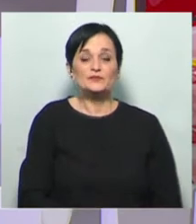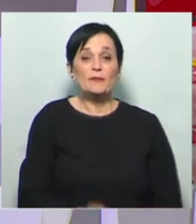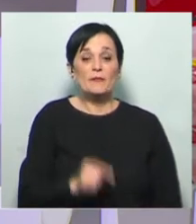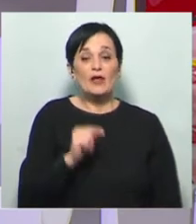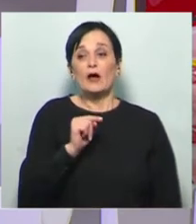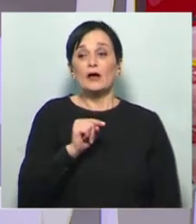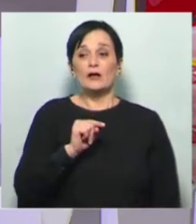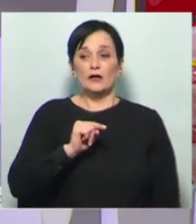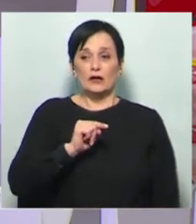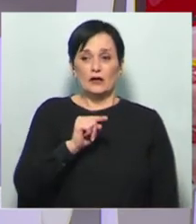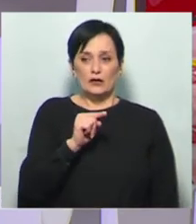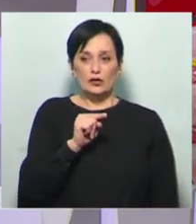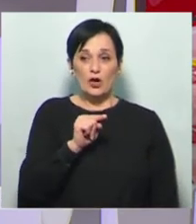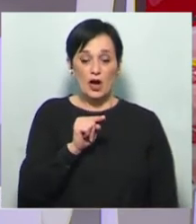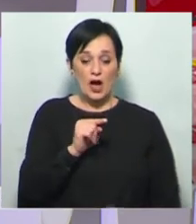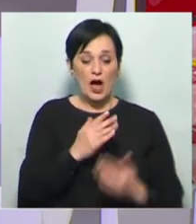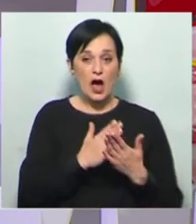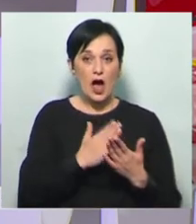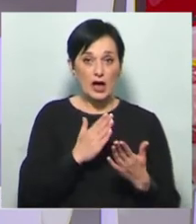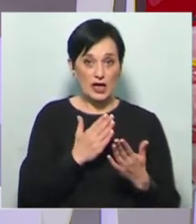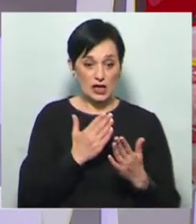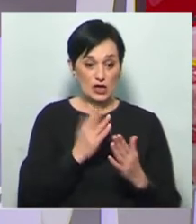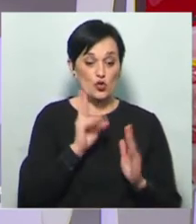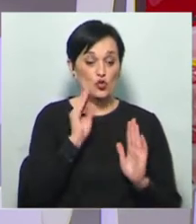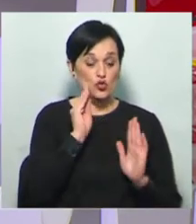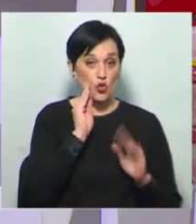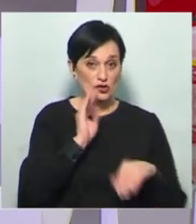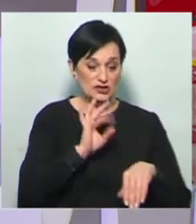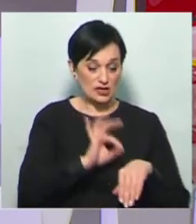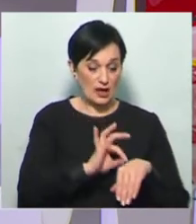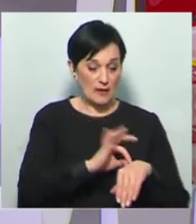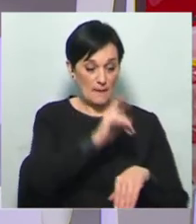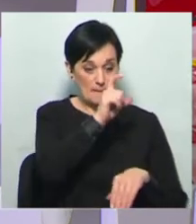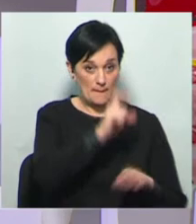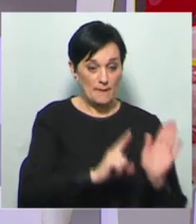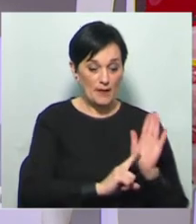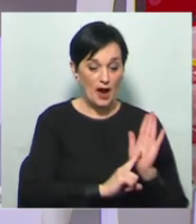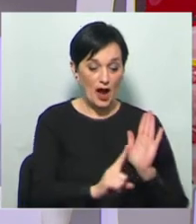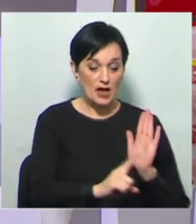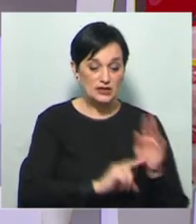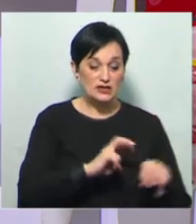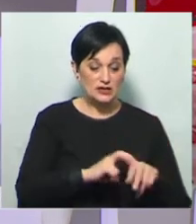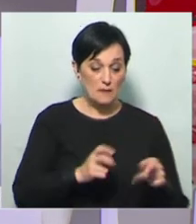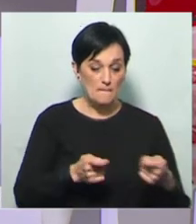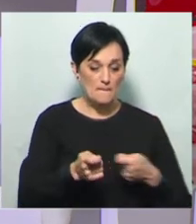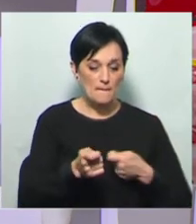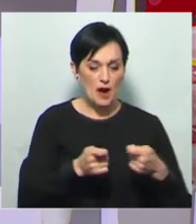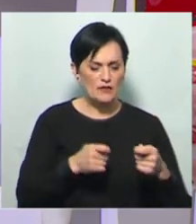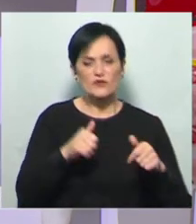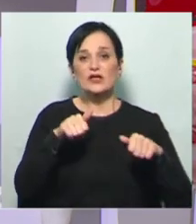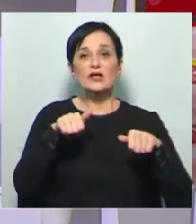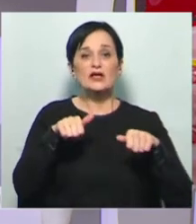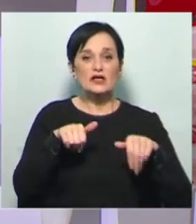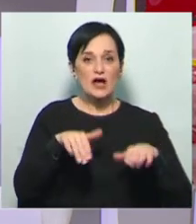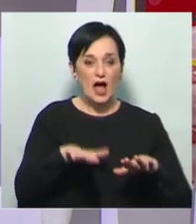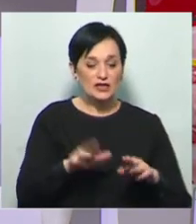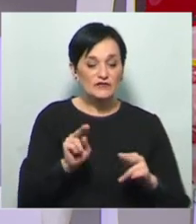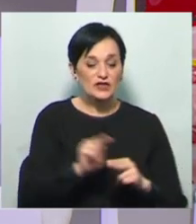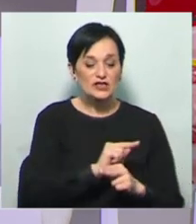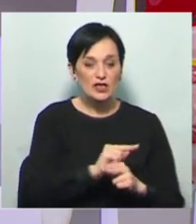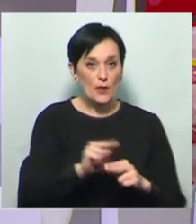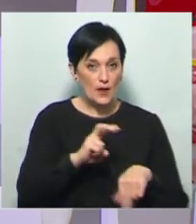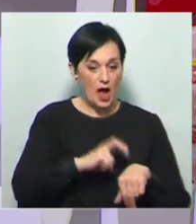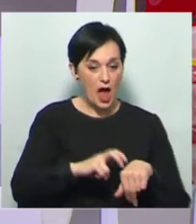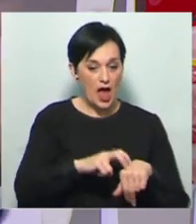აქ არის რა თქმა უნდა ამბულატორულ პირობებში, როდესაც პაციენტის მართვა ხდება გადაწყვეტილებას ანტიკოაგულაციური თერაპიის შესახებ,